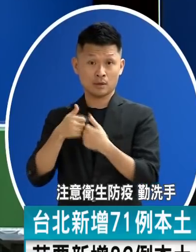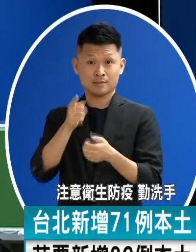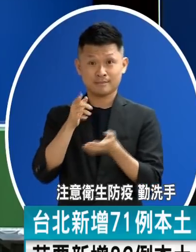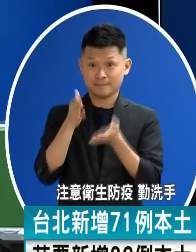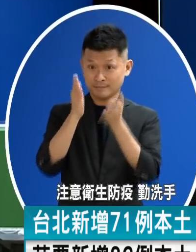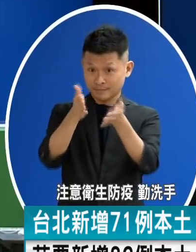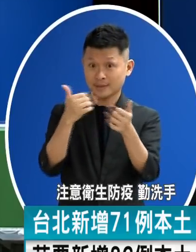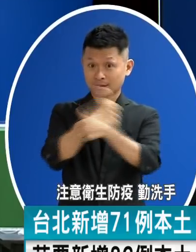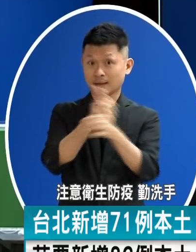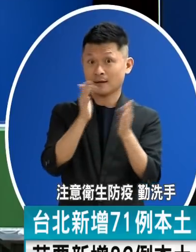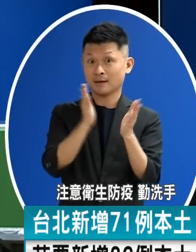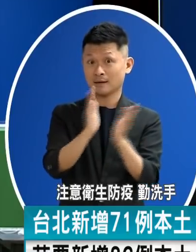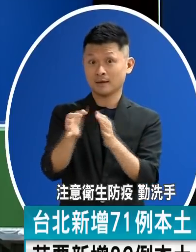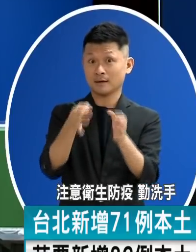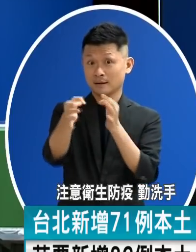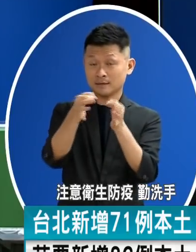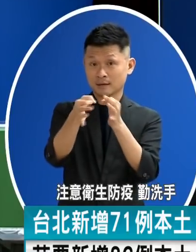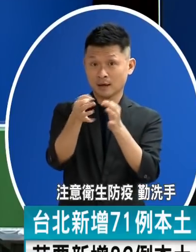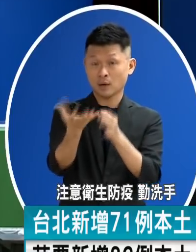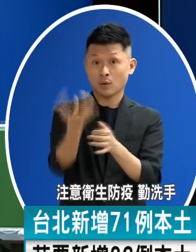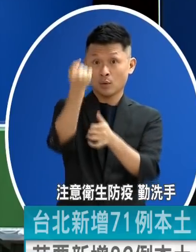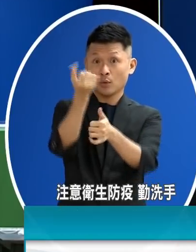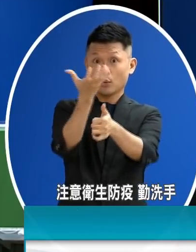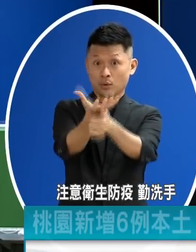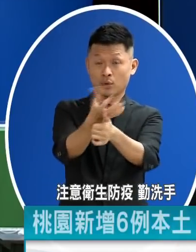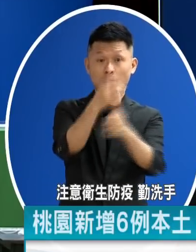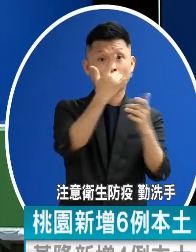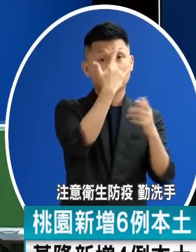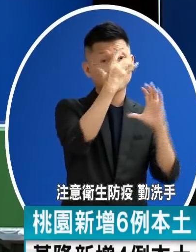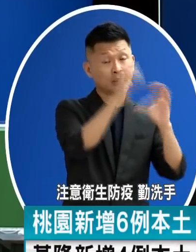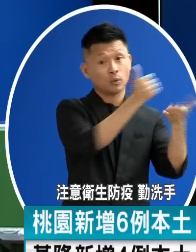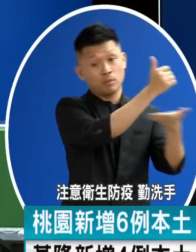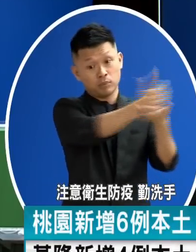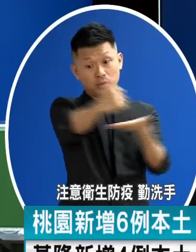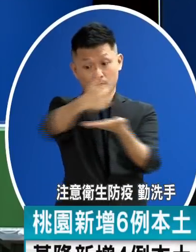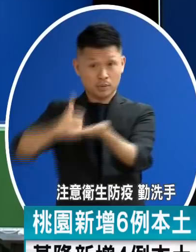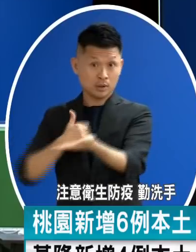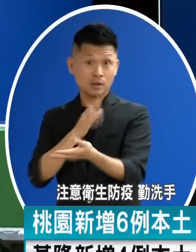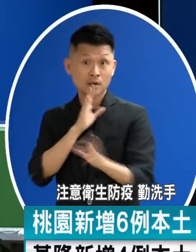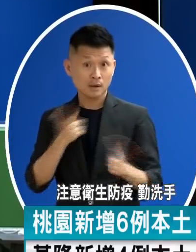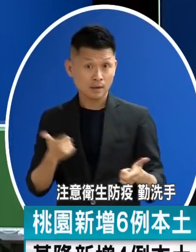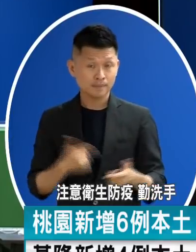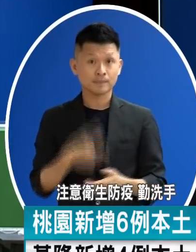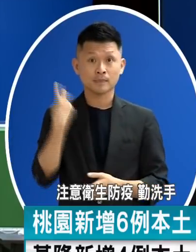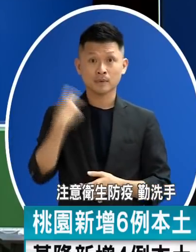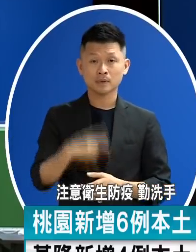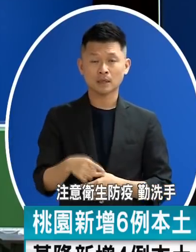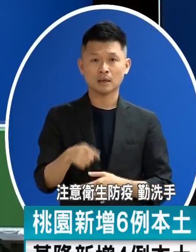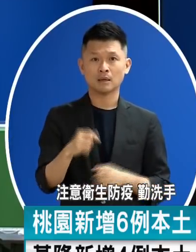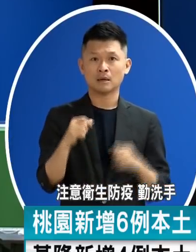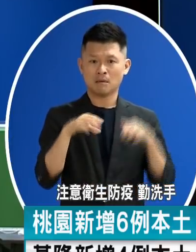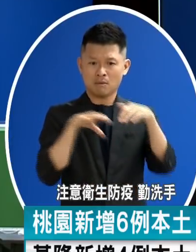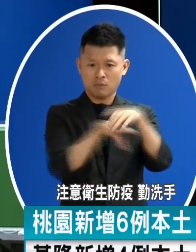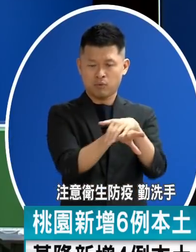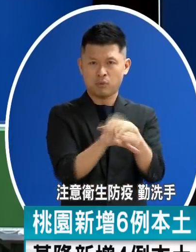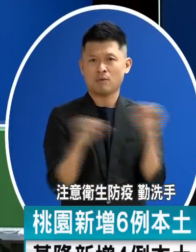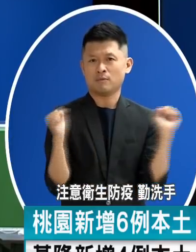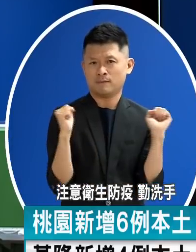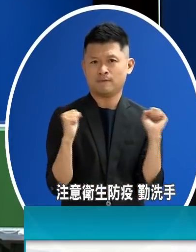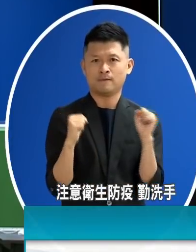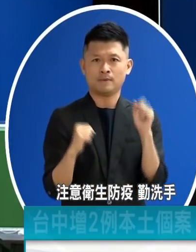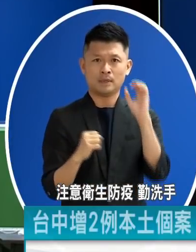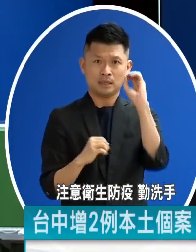商授权，然后从德国出货吗？那还有就是，这个 BNT 疫苗它需要-70度的冷链，